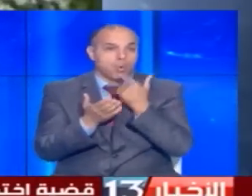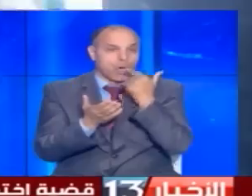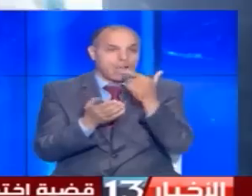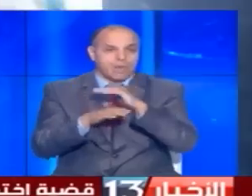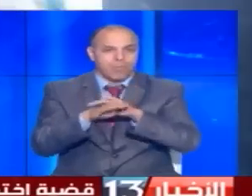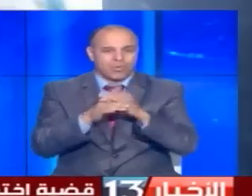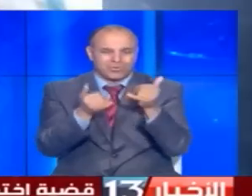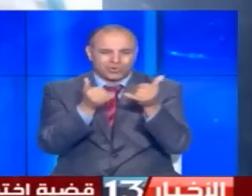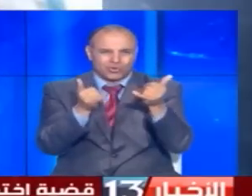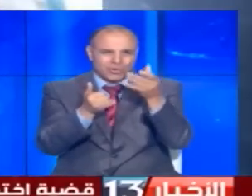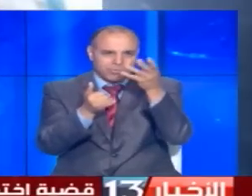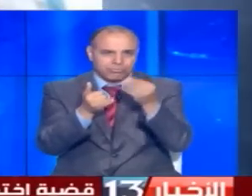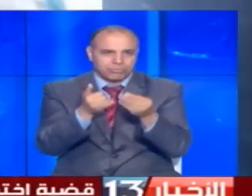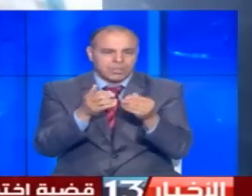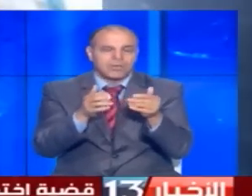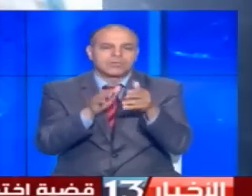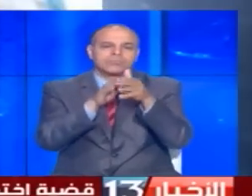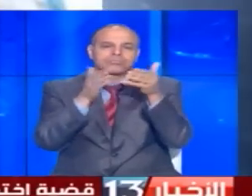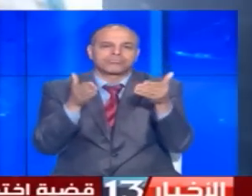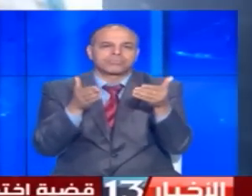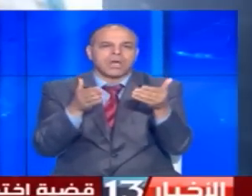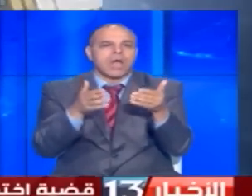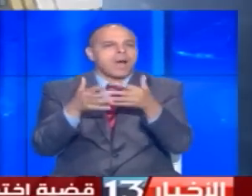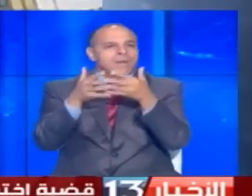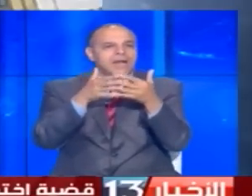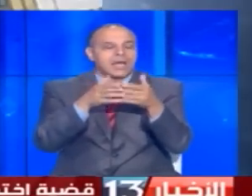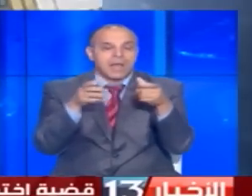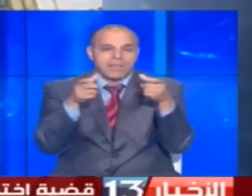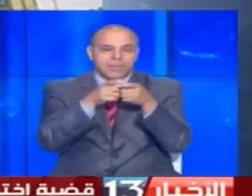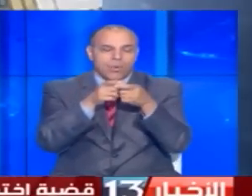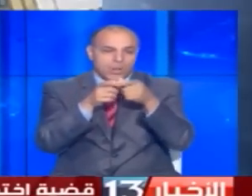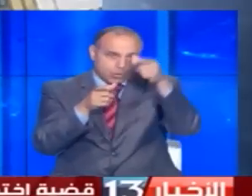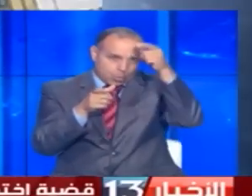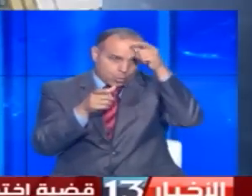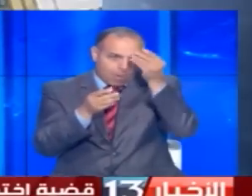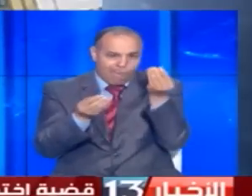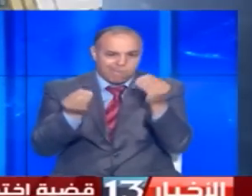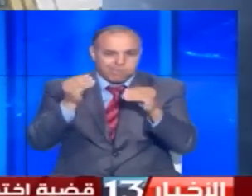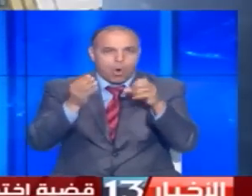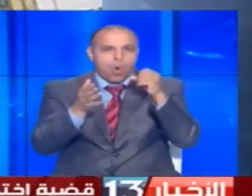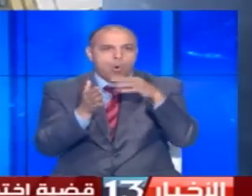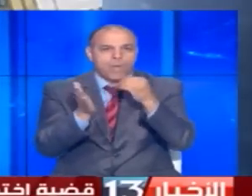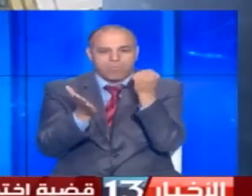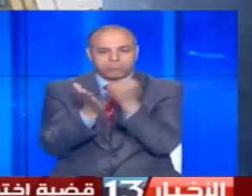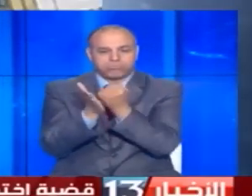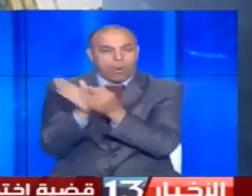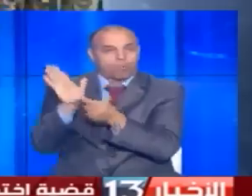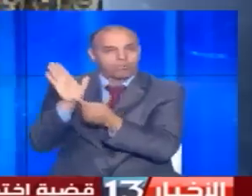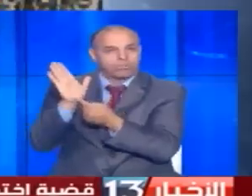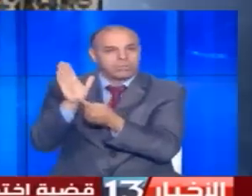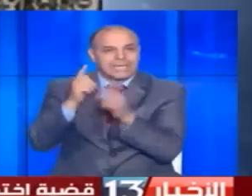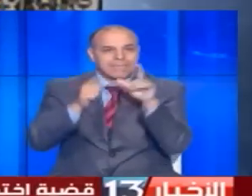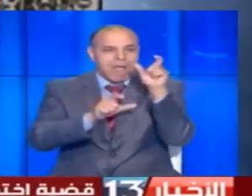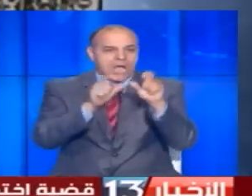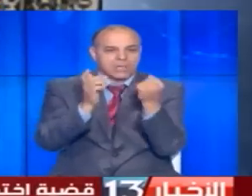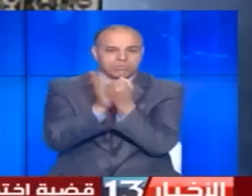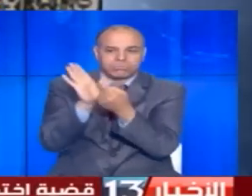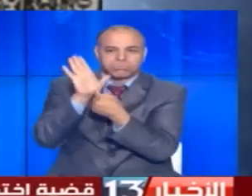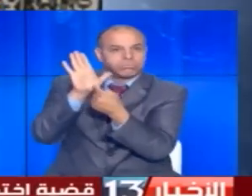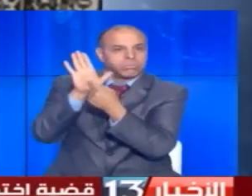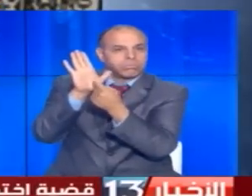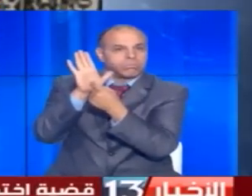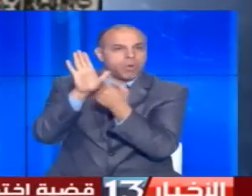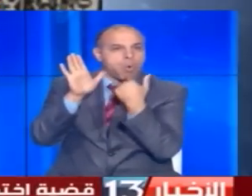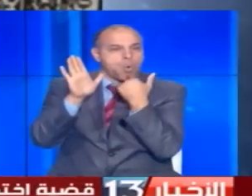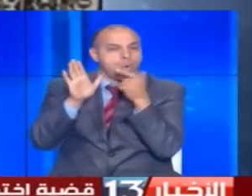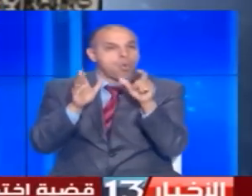قضية الخاشقجي قالت صحيفة واشنطن بوست إن السلطات التركية زودتها بنسخ جوازات سفر لسبعة أشخاص تقول